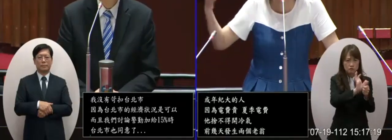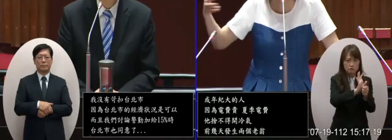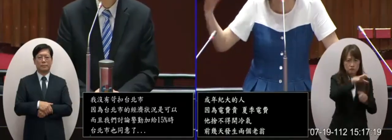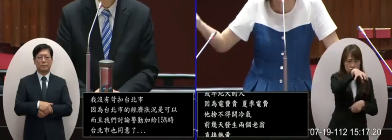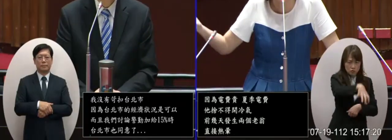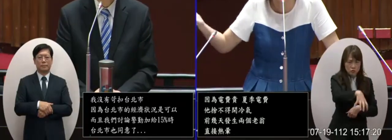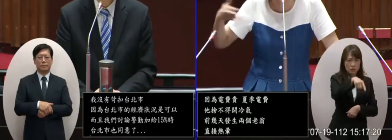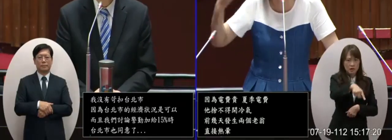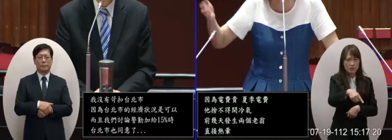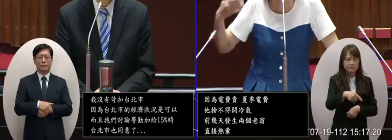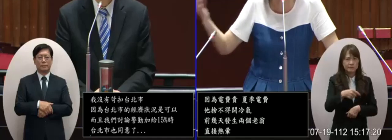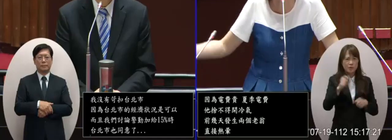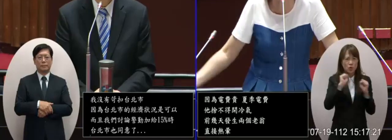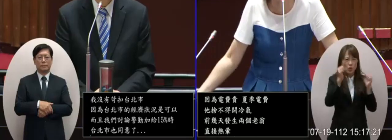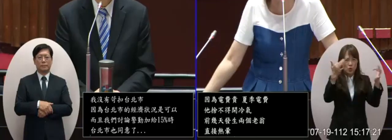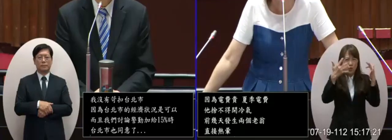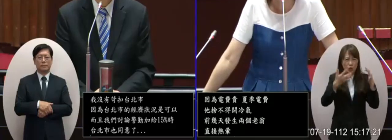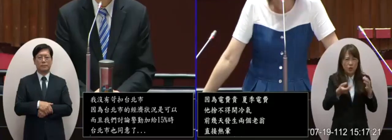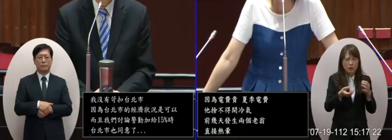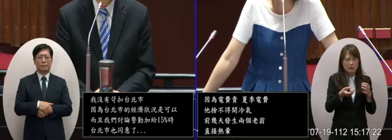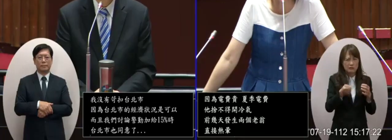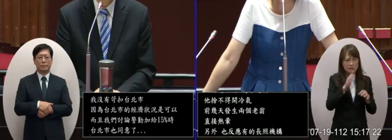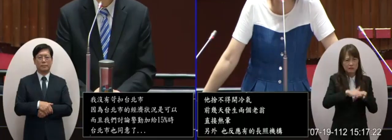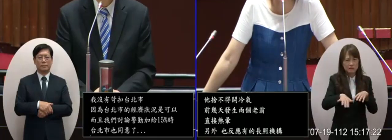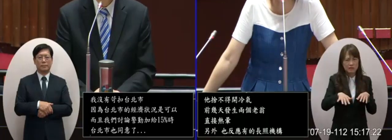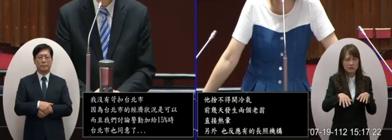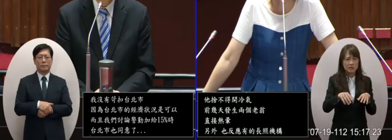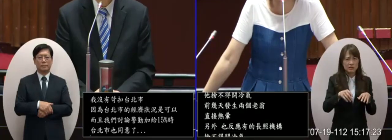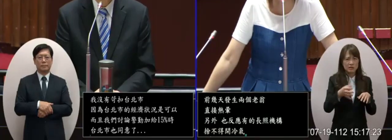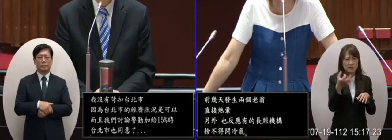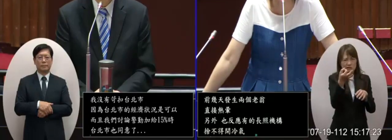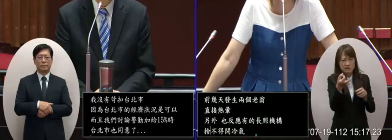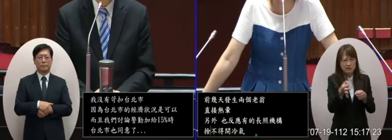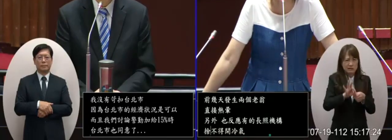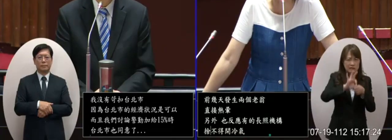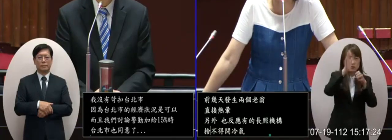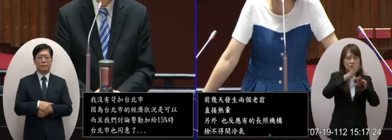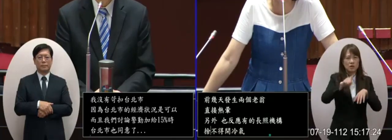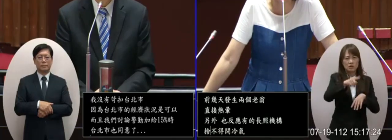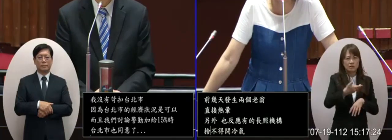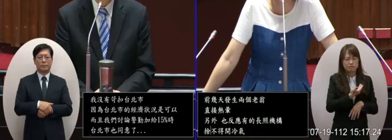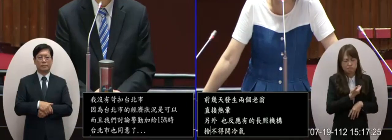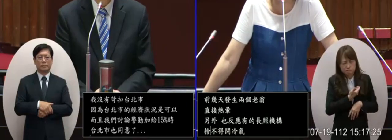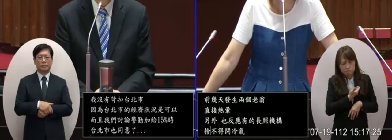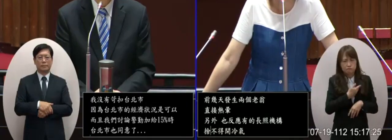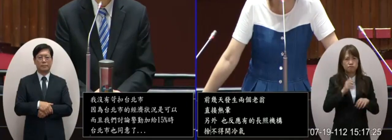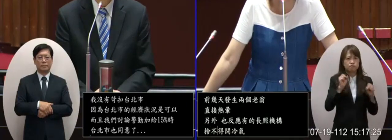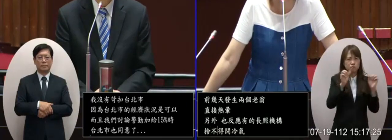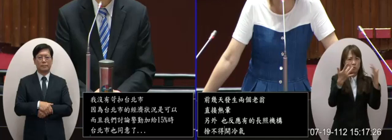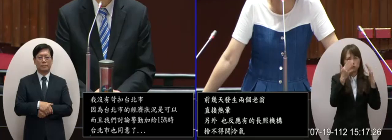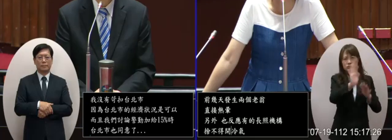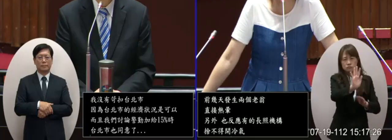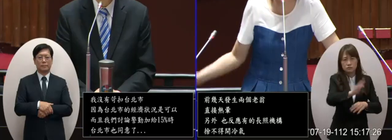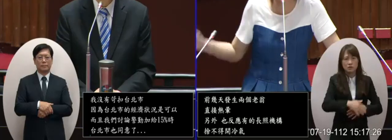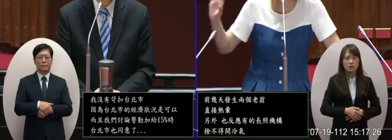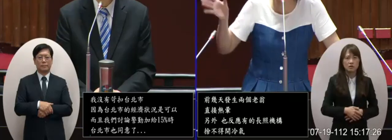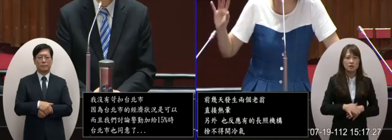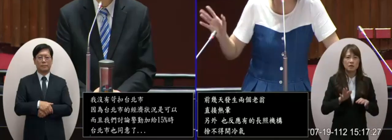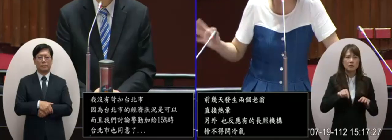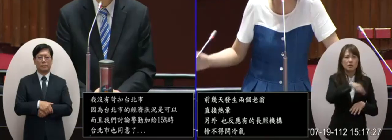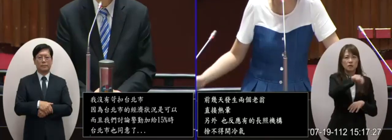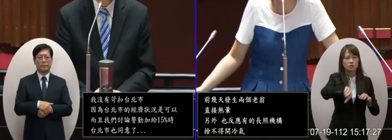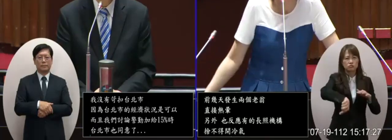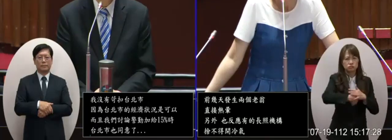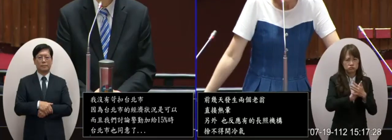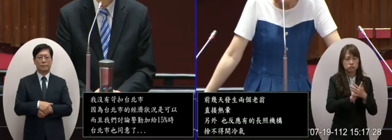个电费太高会增加他的支出，所以很多的长照机构现在有一些反应是他们也是只是吹